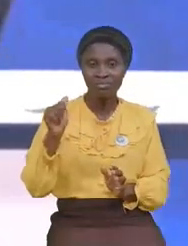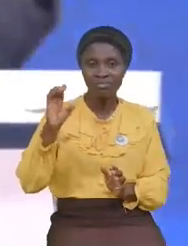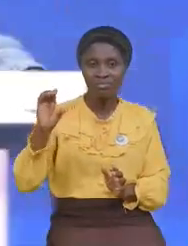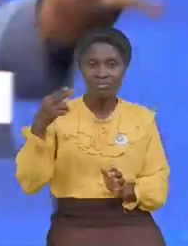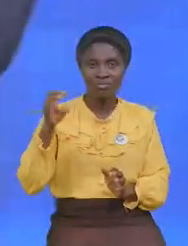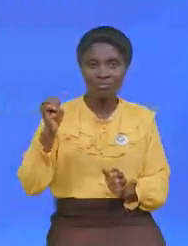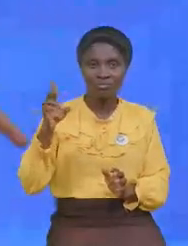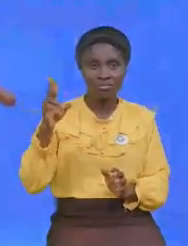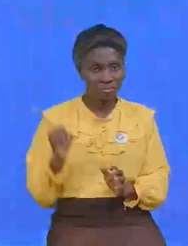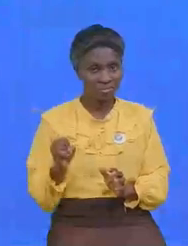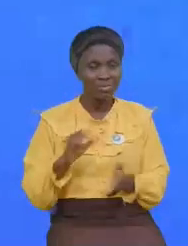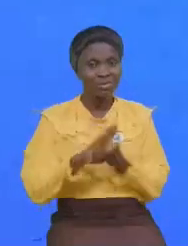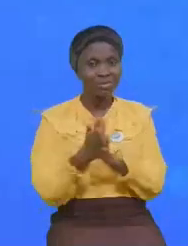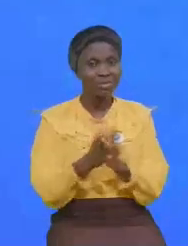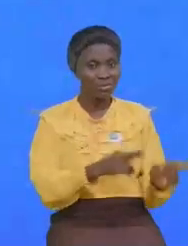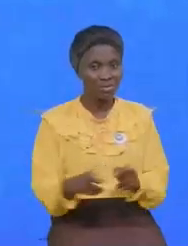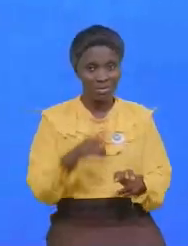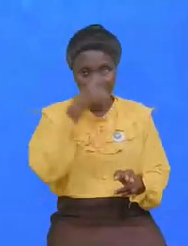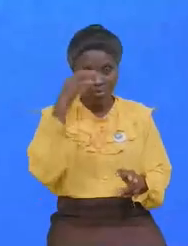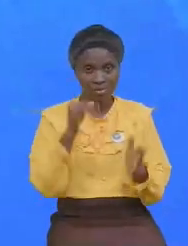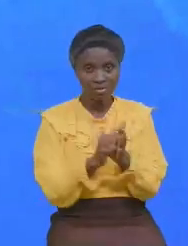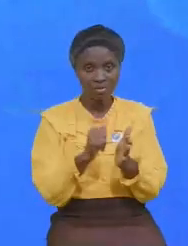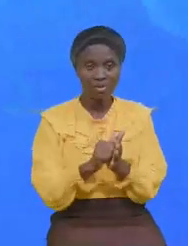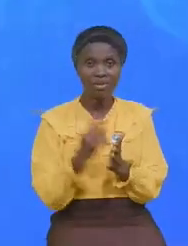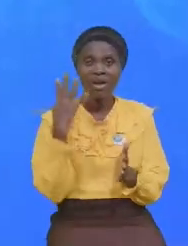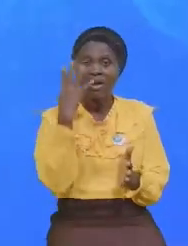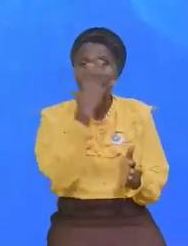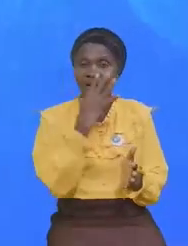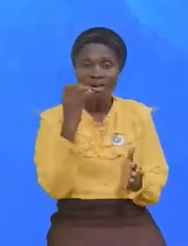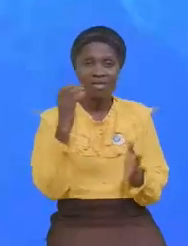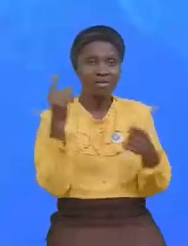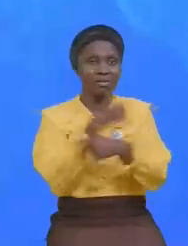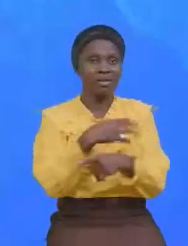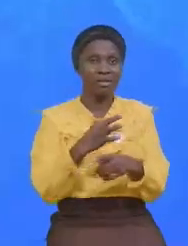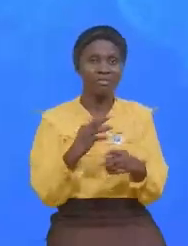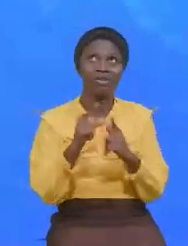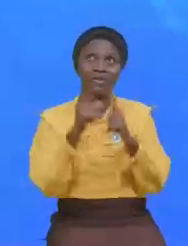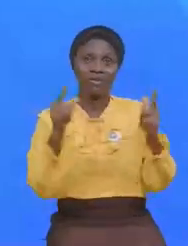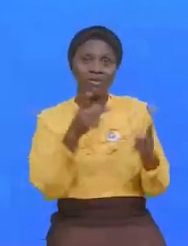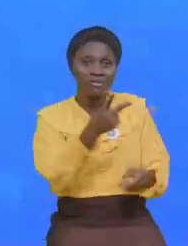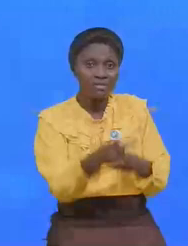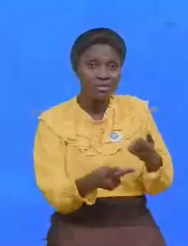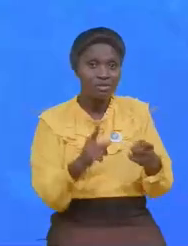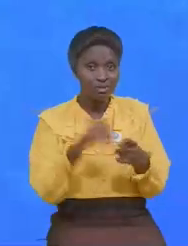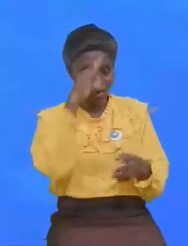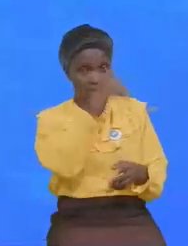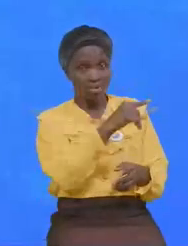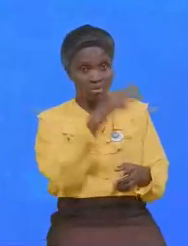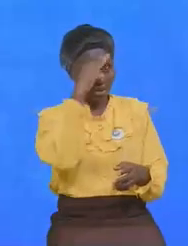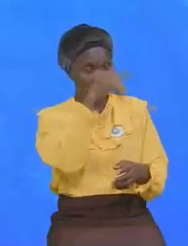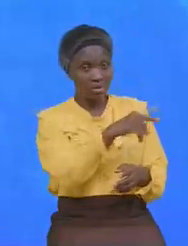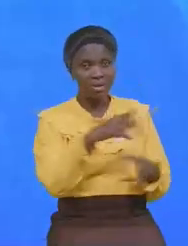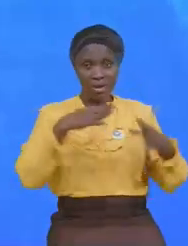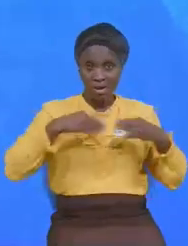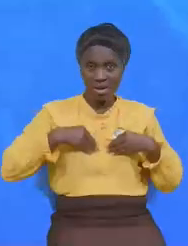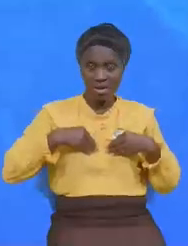apprêté à cause du jour glorieux de la grande visite à lui. Il a